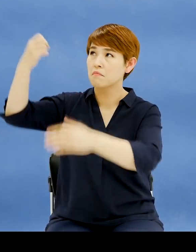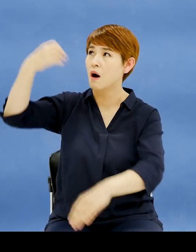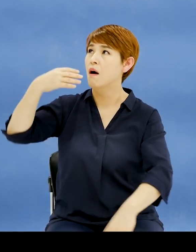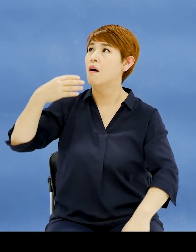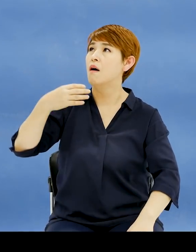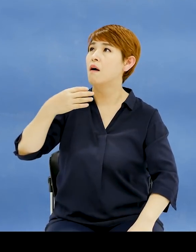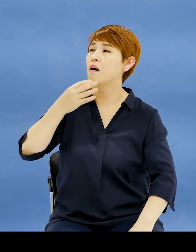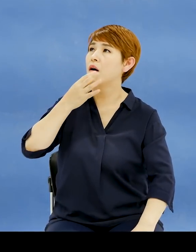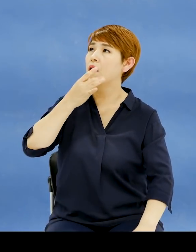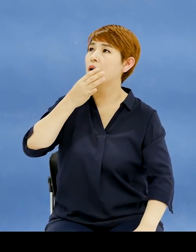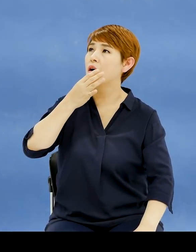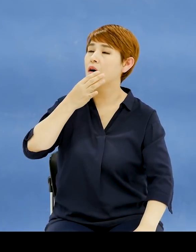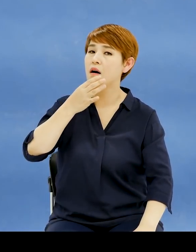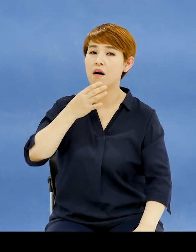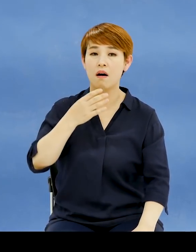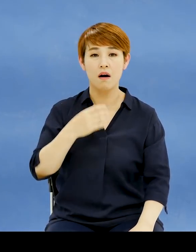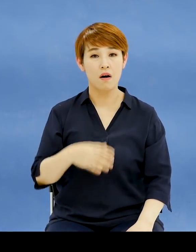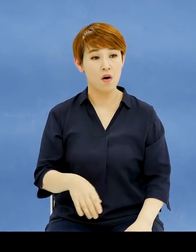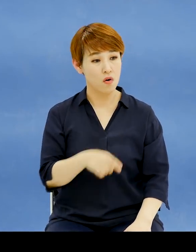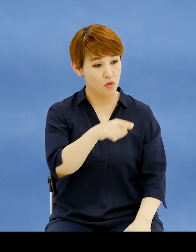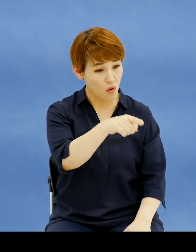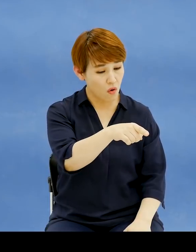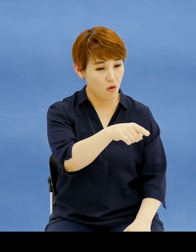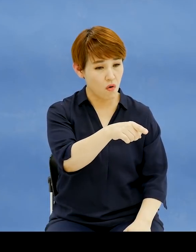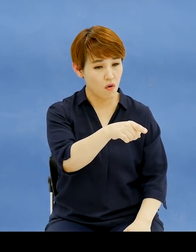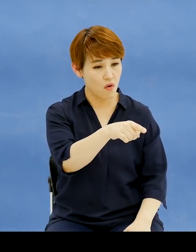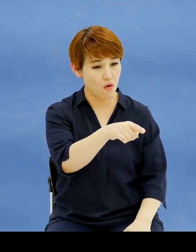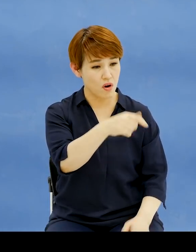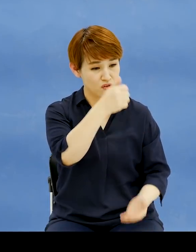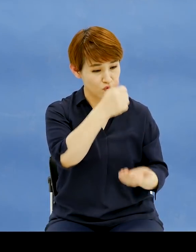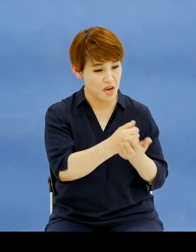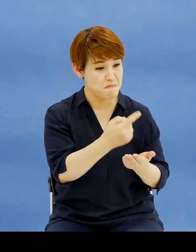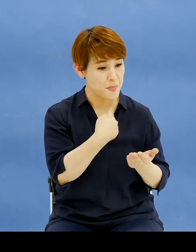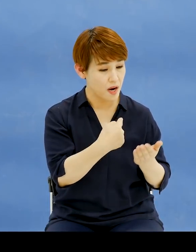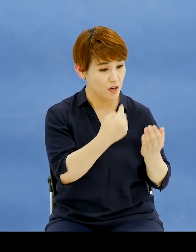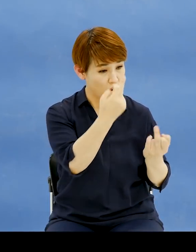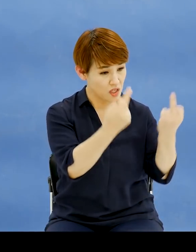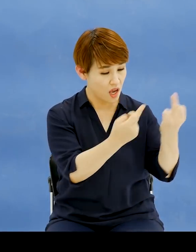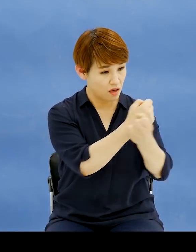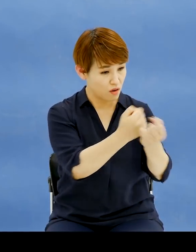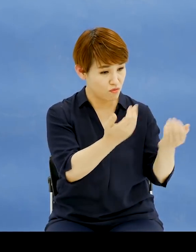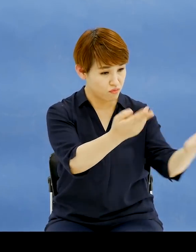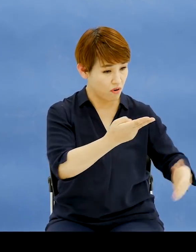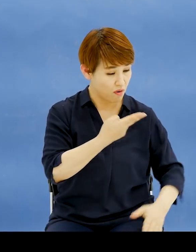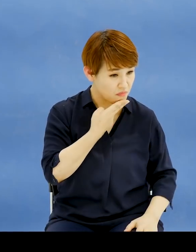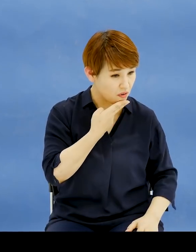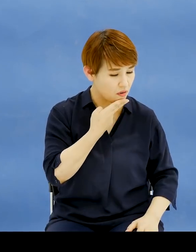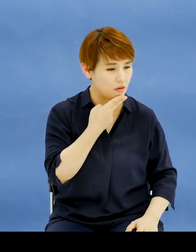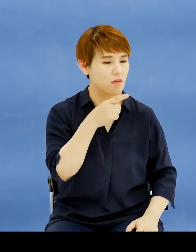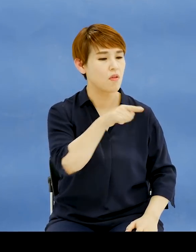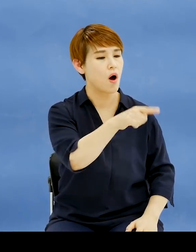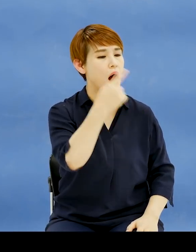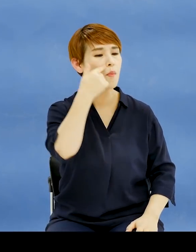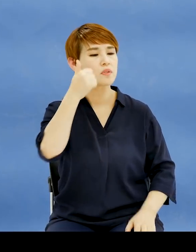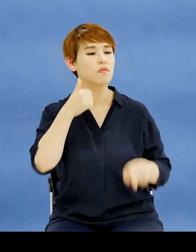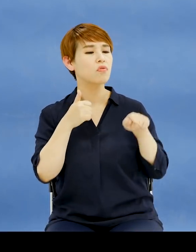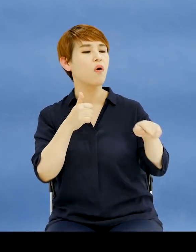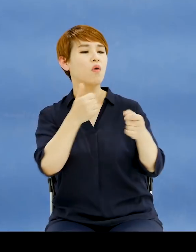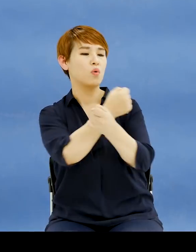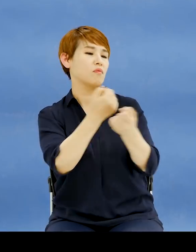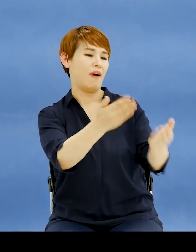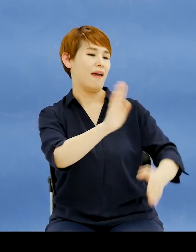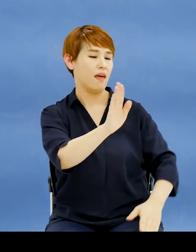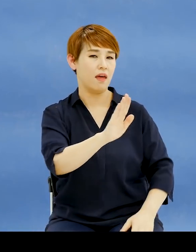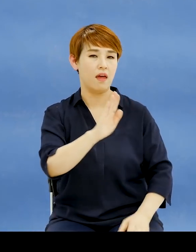예수님이 말씀하셨잖아요. 예. 맞아요. 네가 너의 죄진 형제를 용서하지 않으면 그렇죠. 너의 아버지께서도